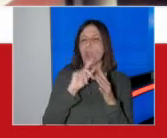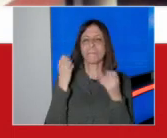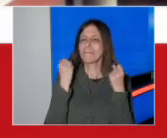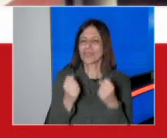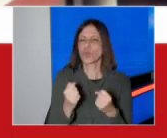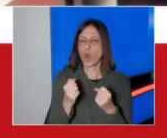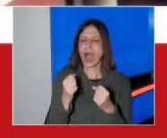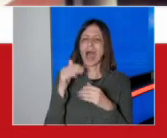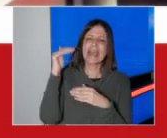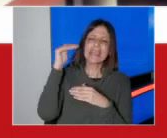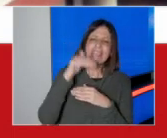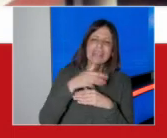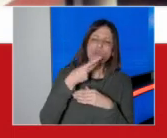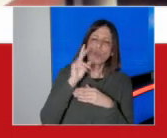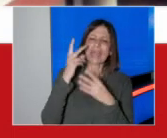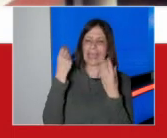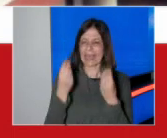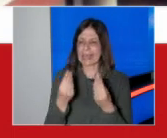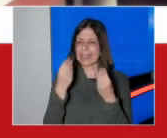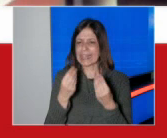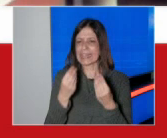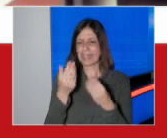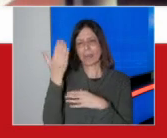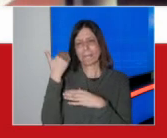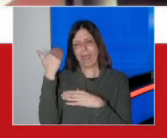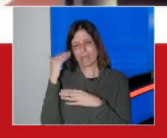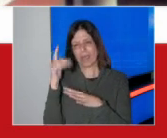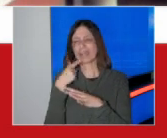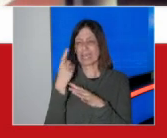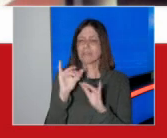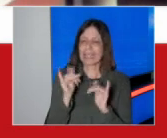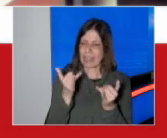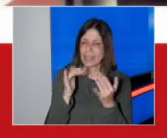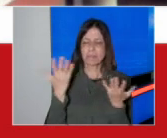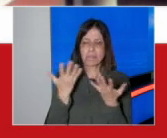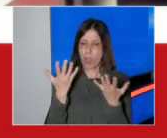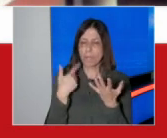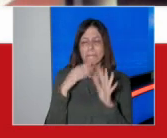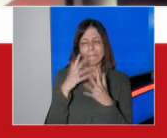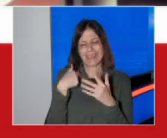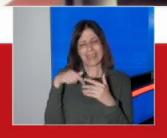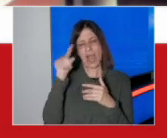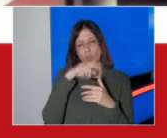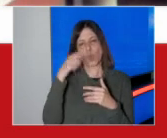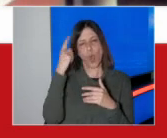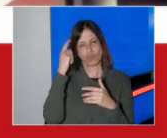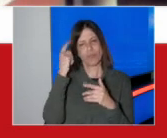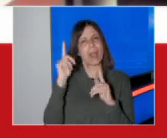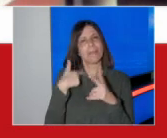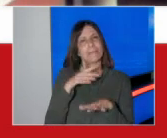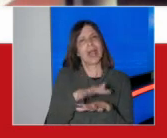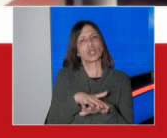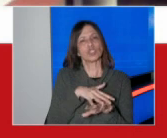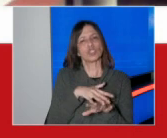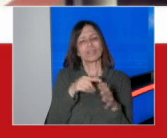בטוח שהירידה יותר איטית מבעבר. אני אגיד לך מה כן קרה, או מה שאנחנו כן חושבים, למה אנחנו מרגישים